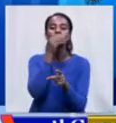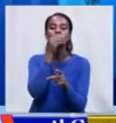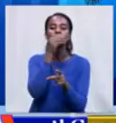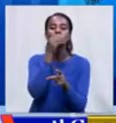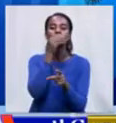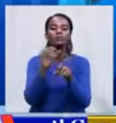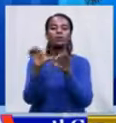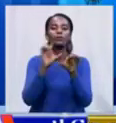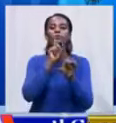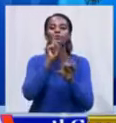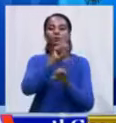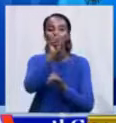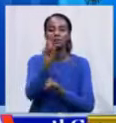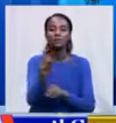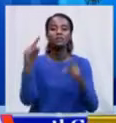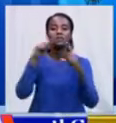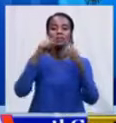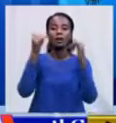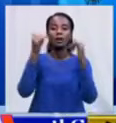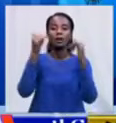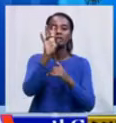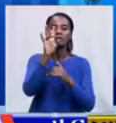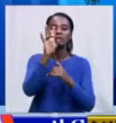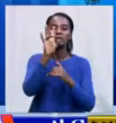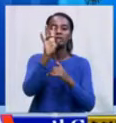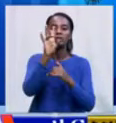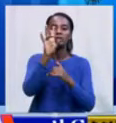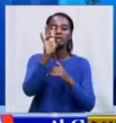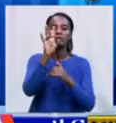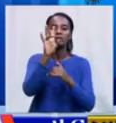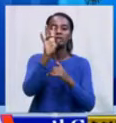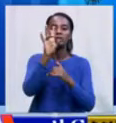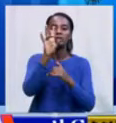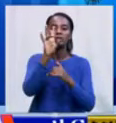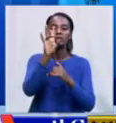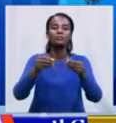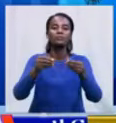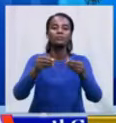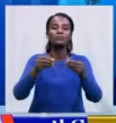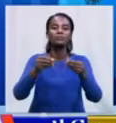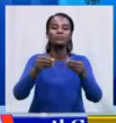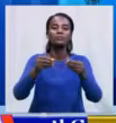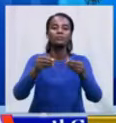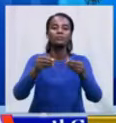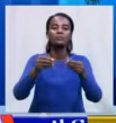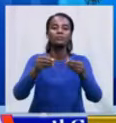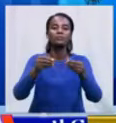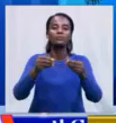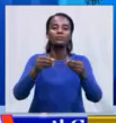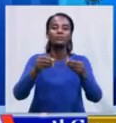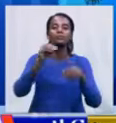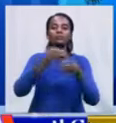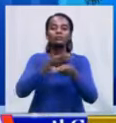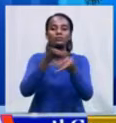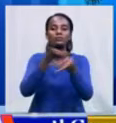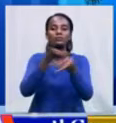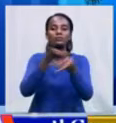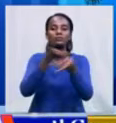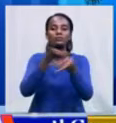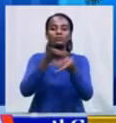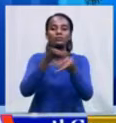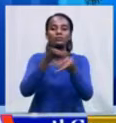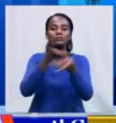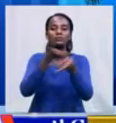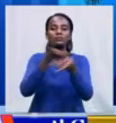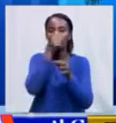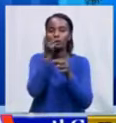ነው የጠየቀው። እስካሁን 7.2 ሚሊዮን ኩንታል የአፈር ማዳበሪያ ለክልሎች መሰራጨቱንም ሚኒስትሩ ገልጸዋል።